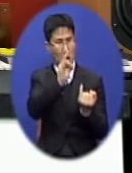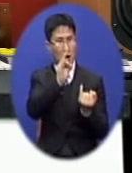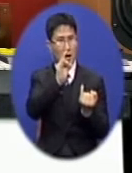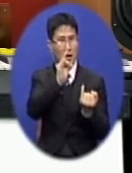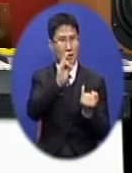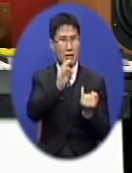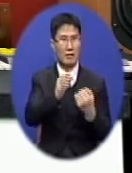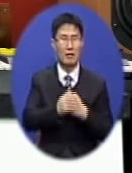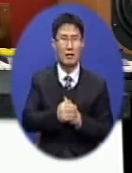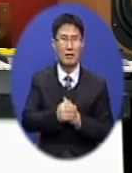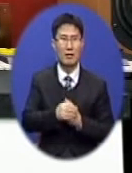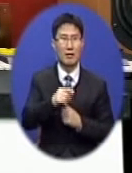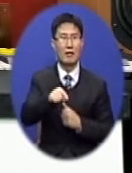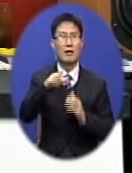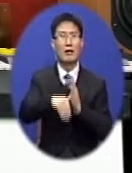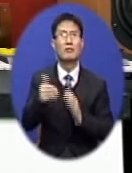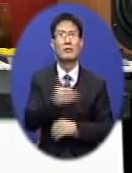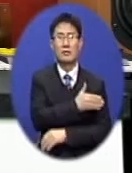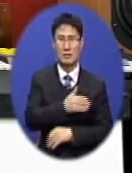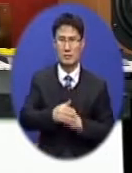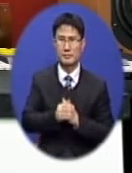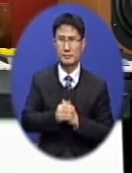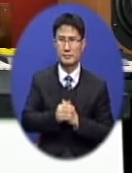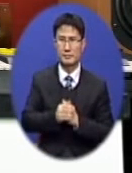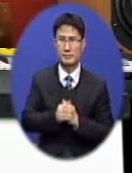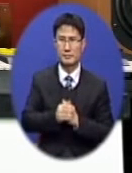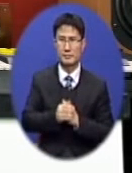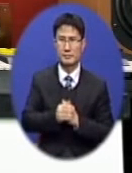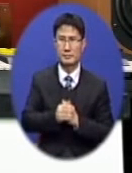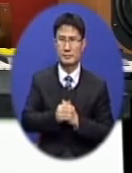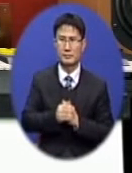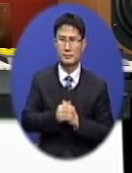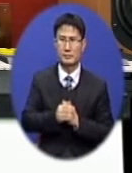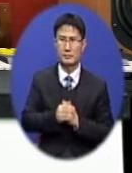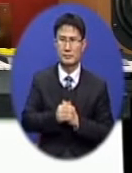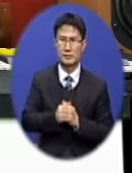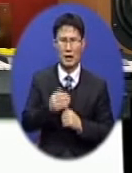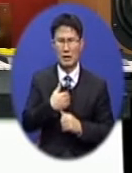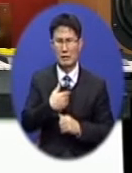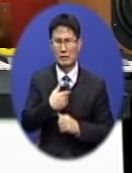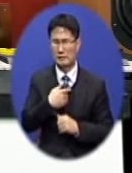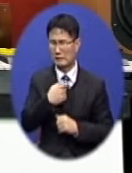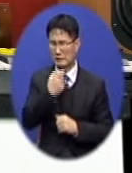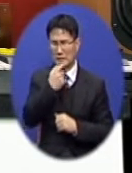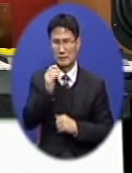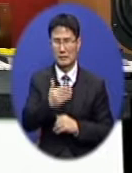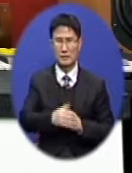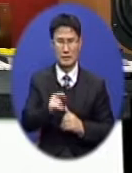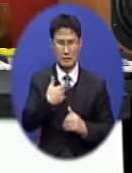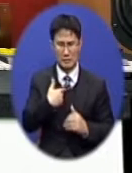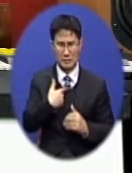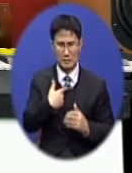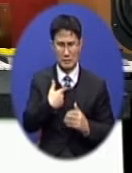예. 그때부터 내가 포기가 막 힘들더라고요. 척이 떨어지고 너는 나하고